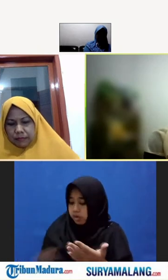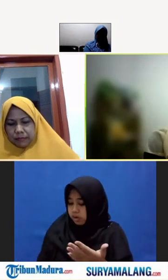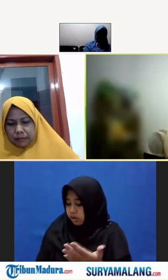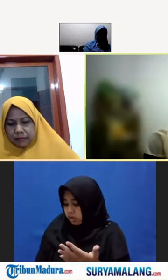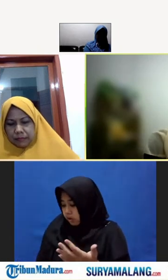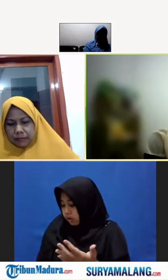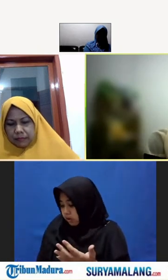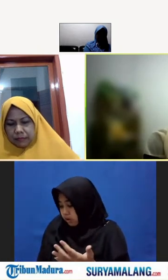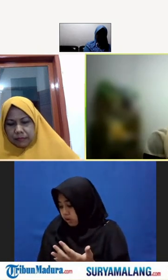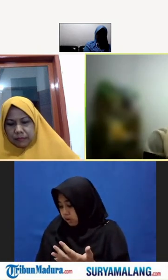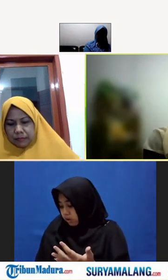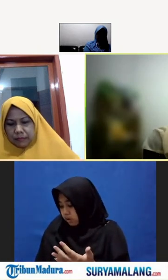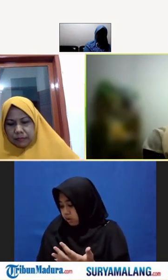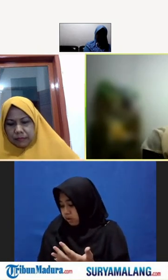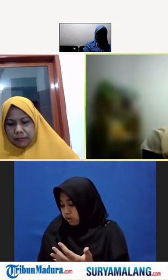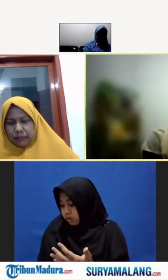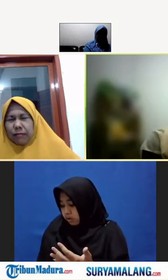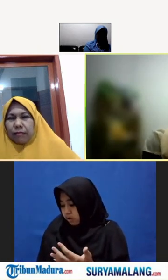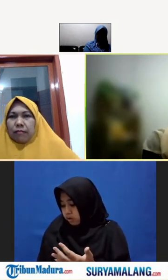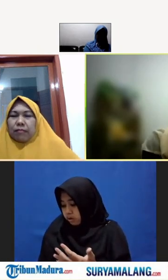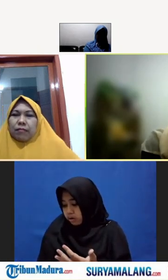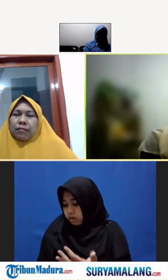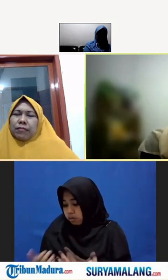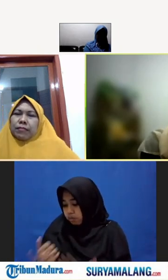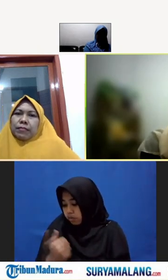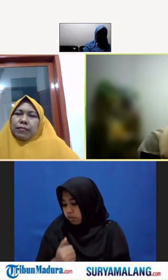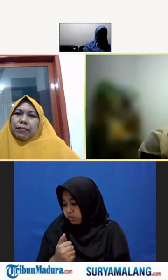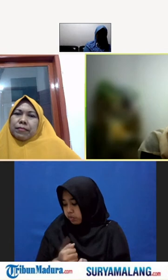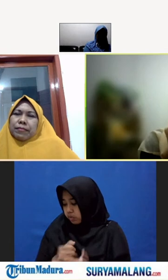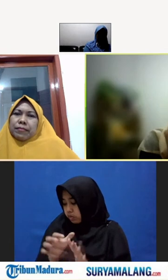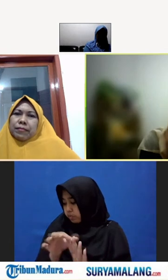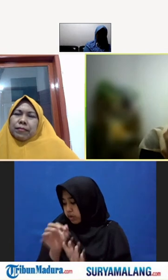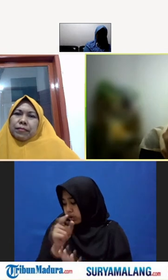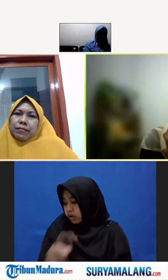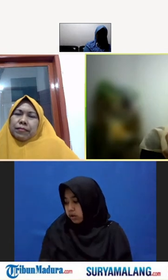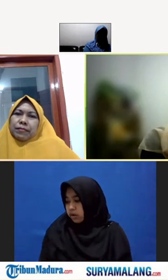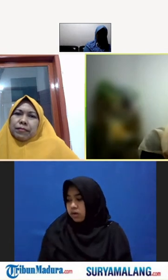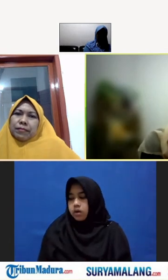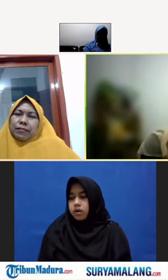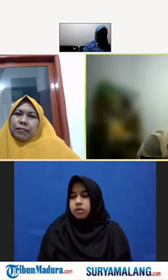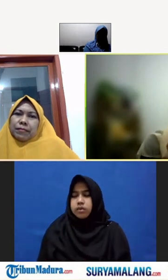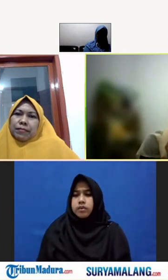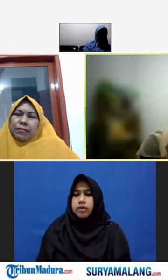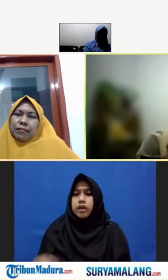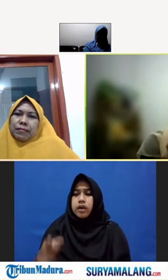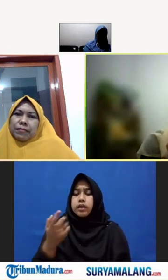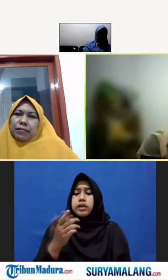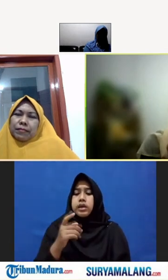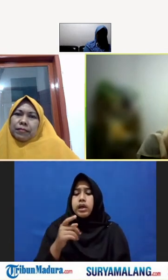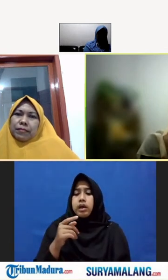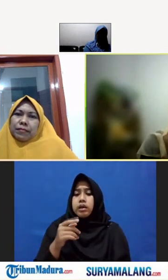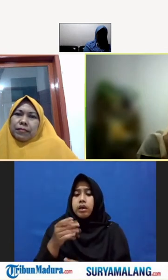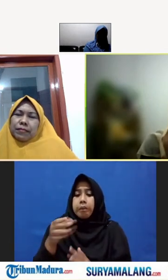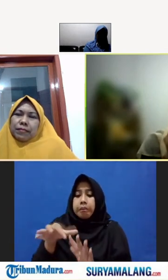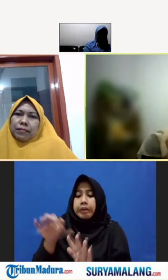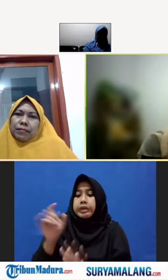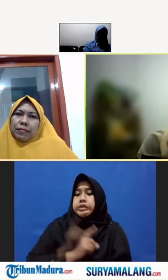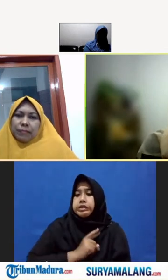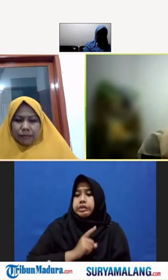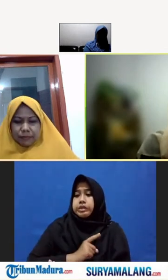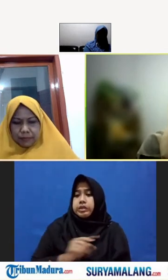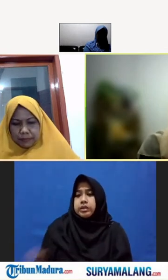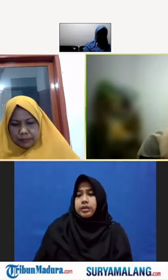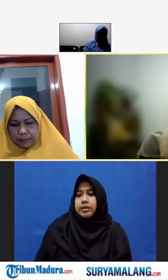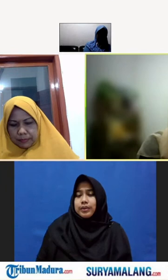itu masih menjadi pilihannya dia gitu. Masih dia yang menentukan. Dia masih punya